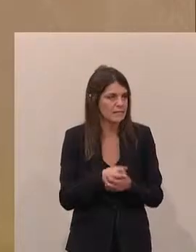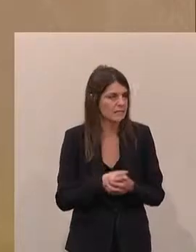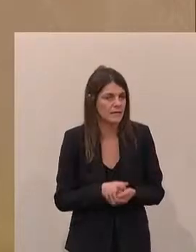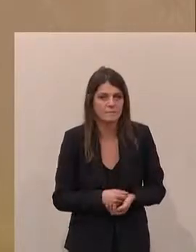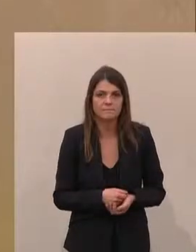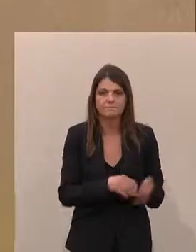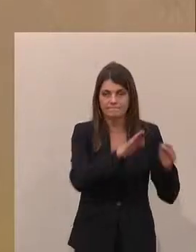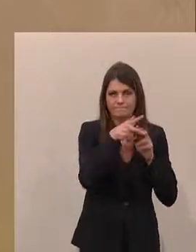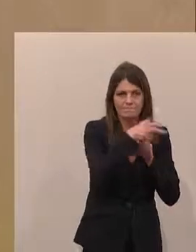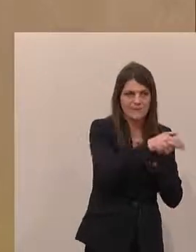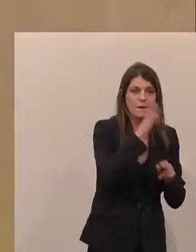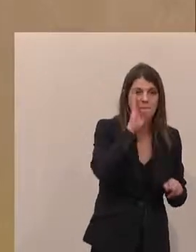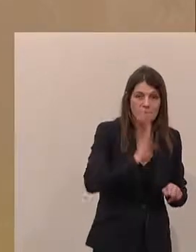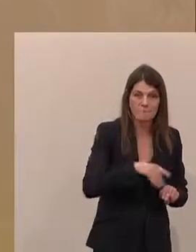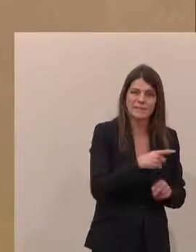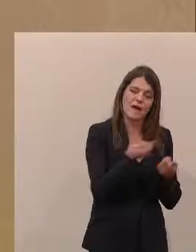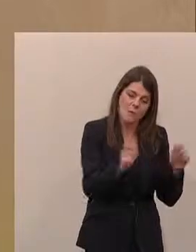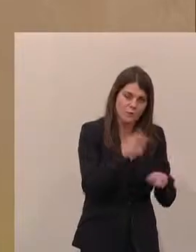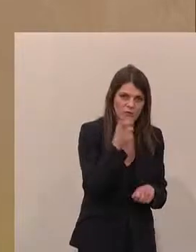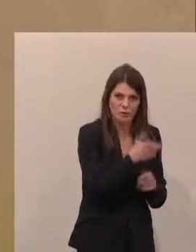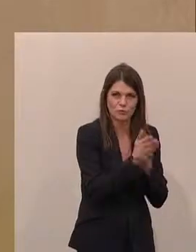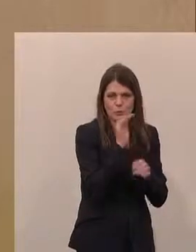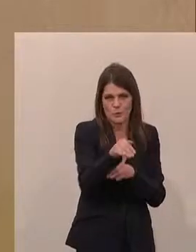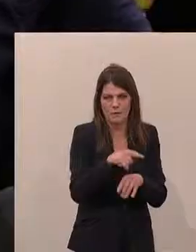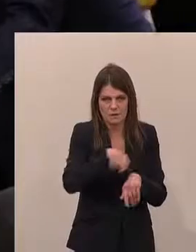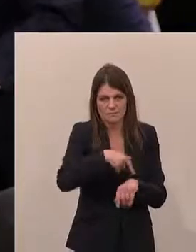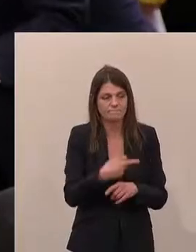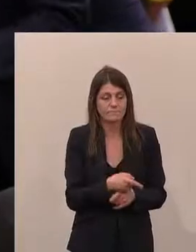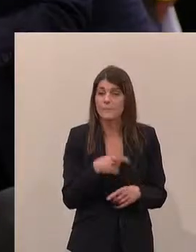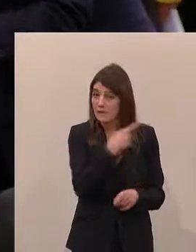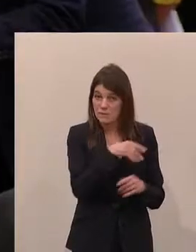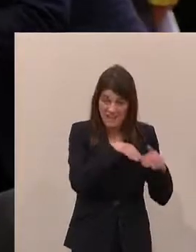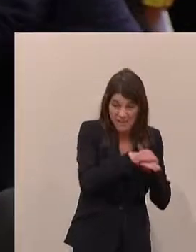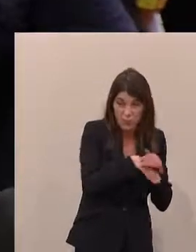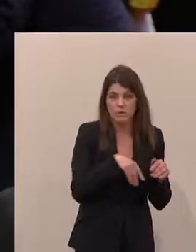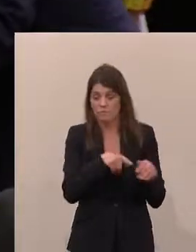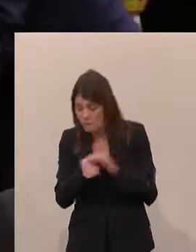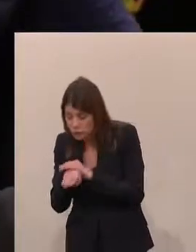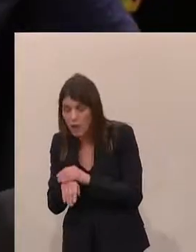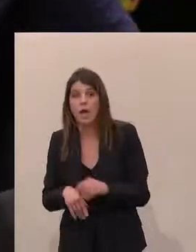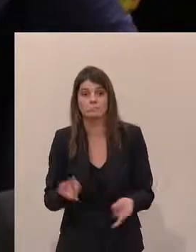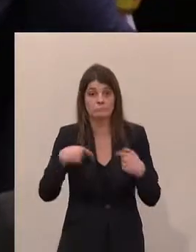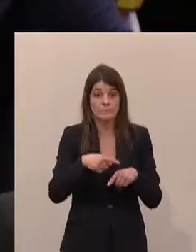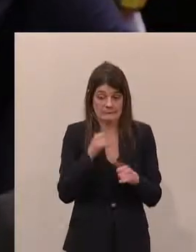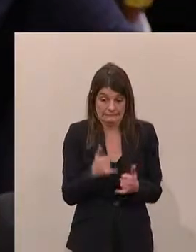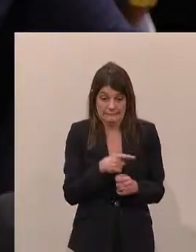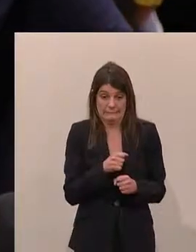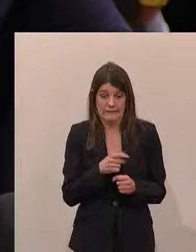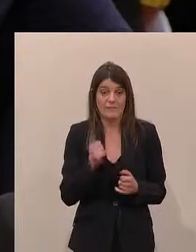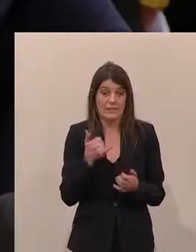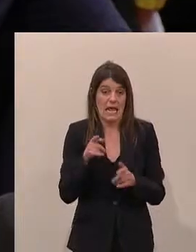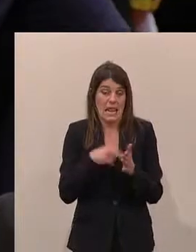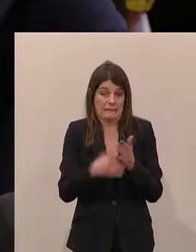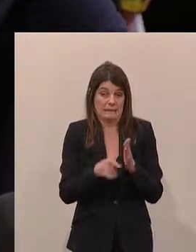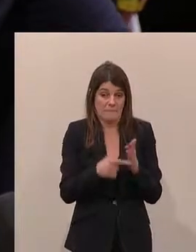das Schlusswort, Sie sind schon eine Minute drüber. Sie sind geflüchtet, Sie haben sich versteckt, Sie sind dabei, sich ein